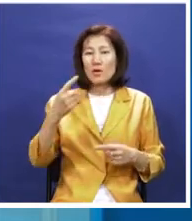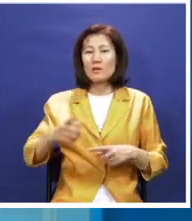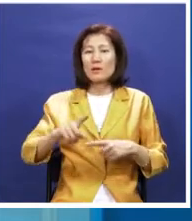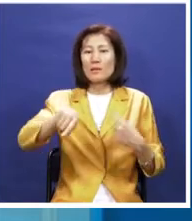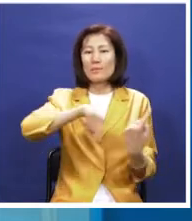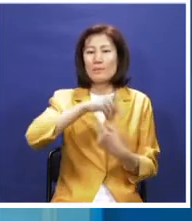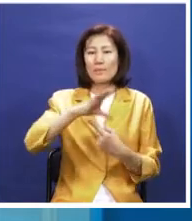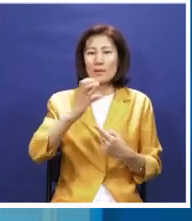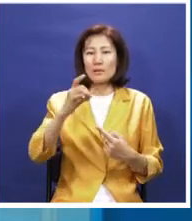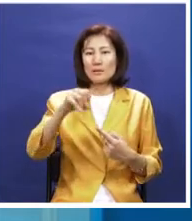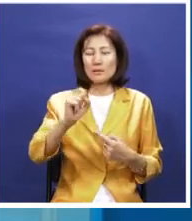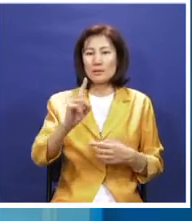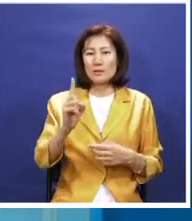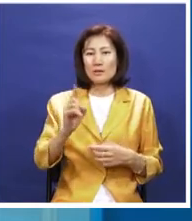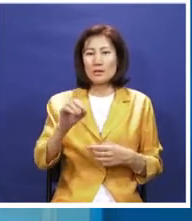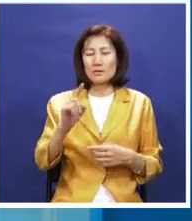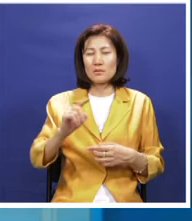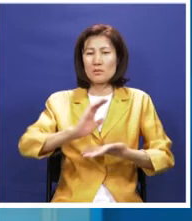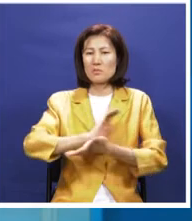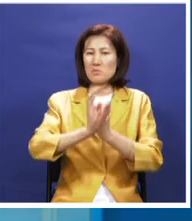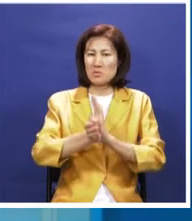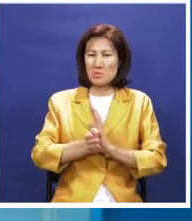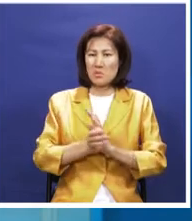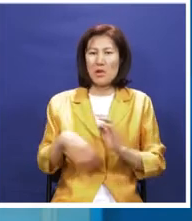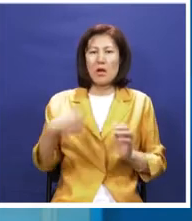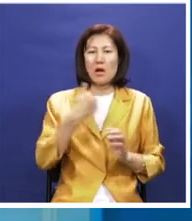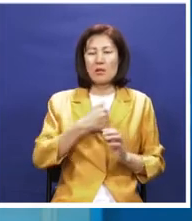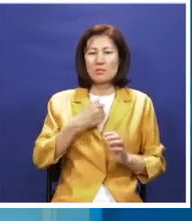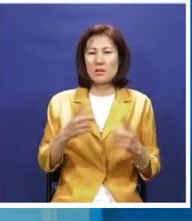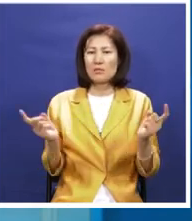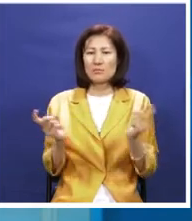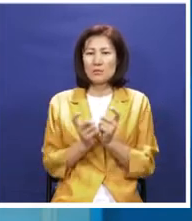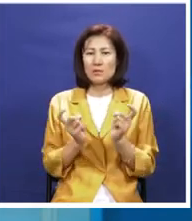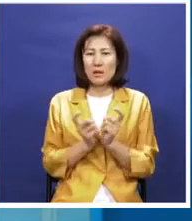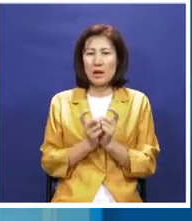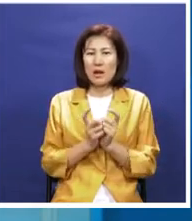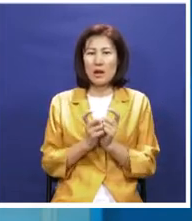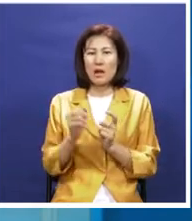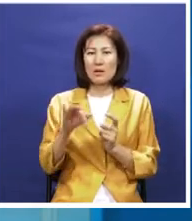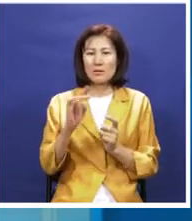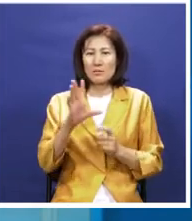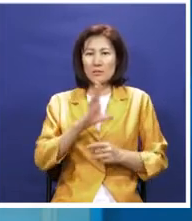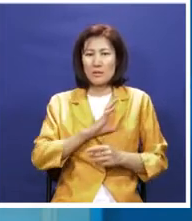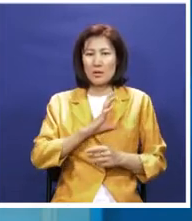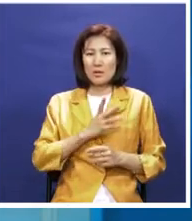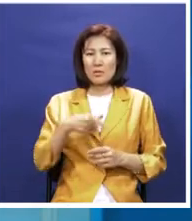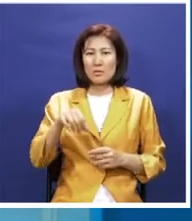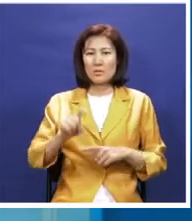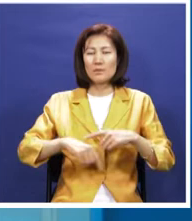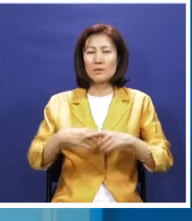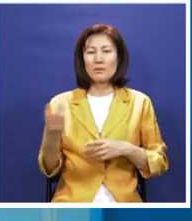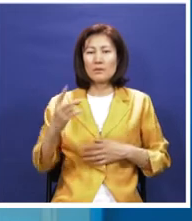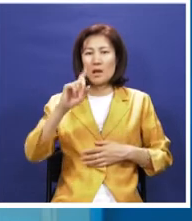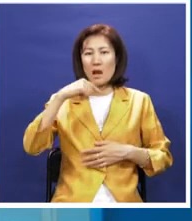бизнес өкілдері Қазтрансгаз аймағынан қысым көріп отырмыз дейді. Ал осы мәселемен таныс болған Атамекен кәсіпкерлер палатасының өкілдері не